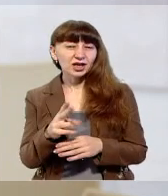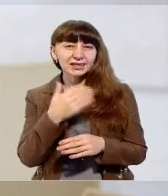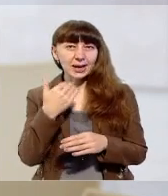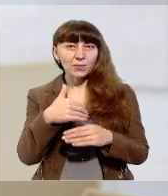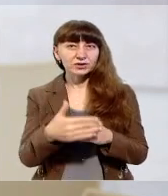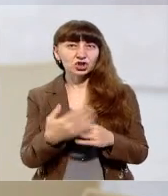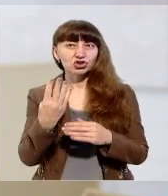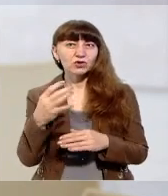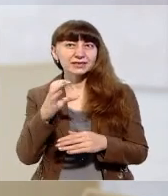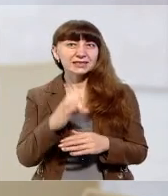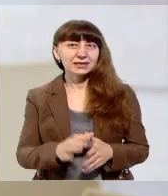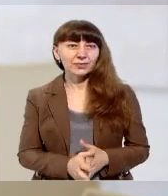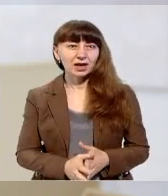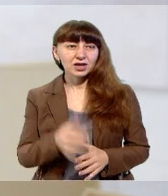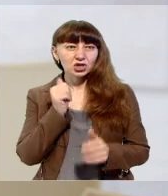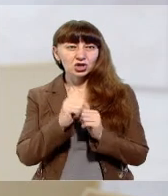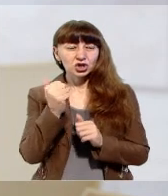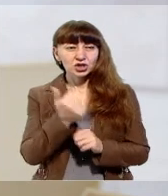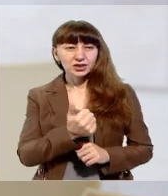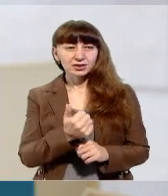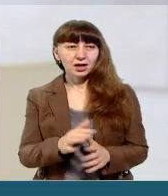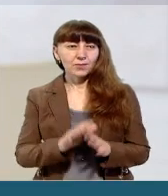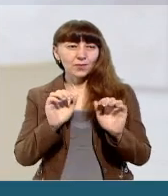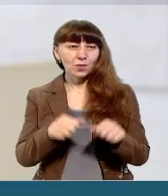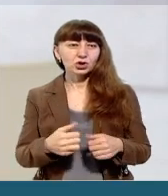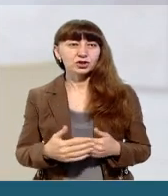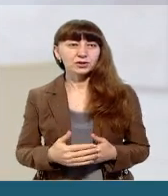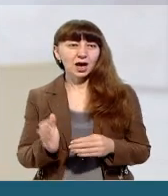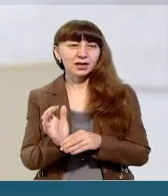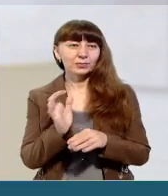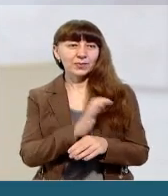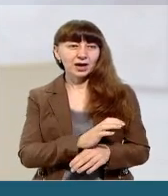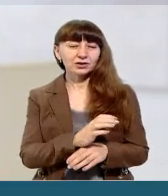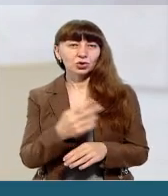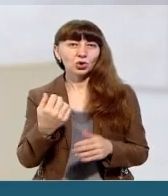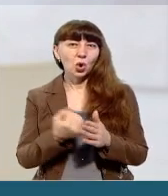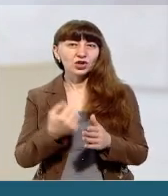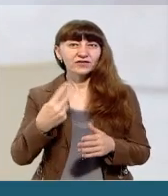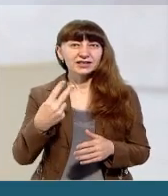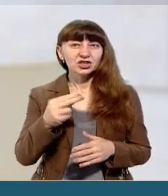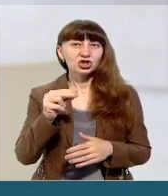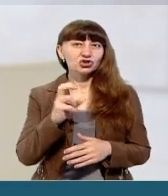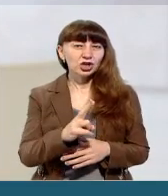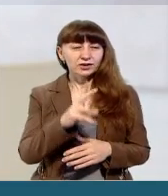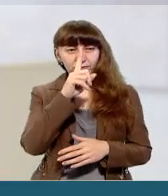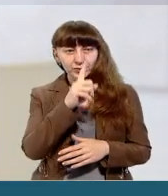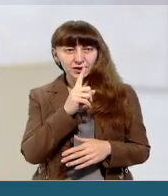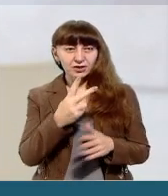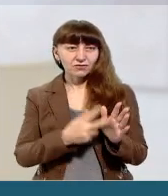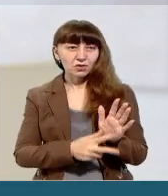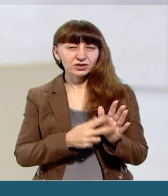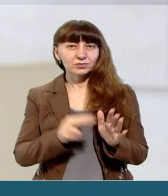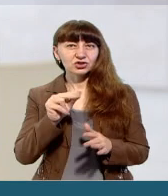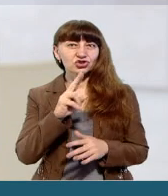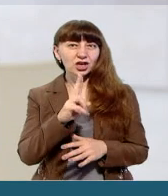4 сентября чтобы он был еженедельно Вы можете отправить до 20 чеков и в месяц получается 80